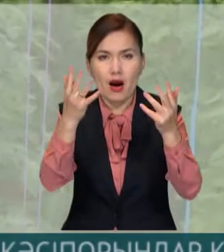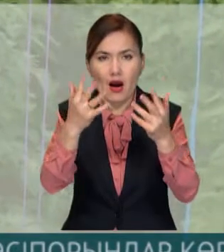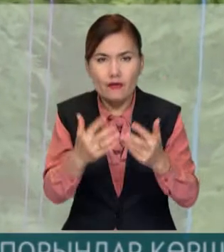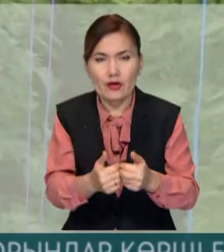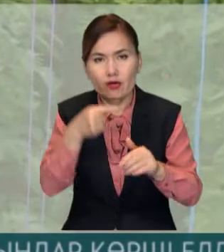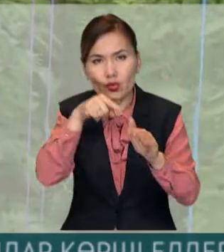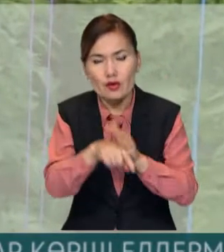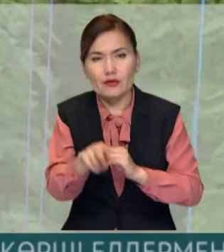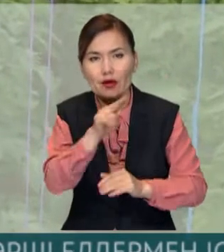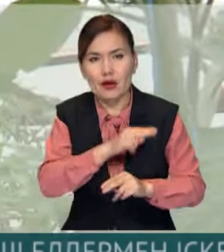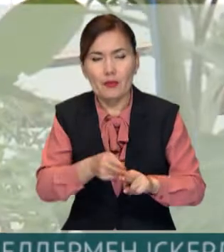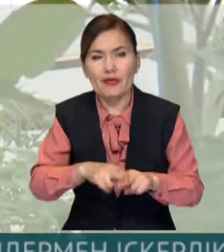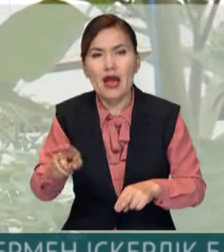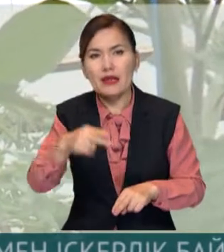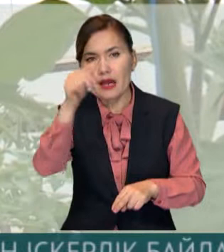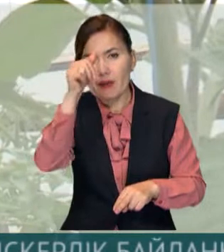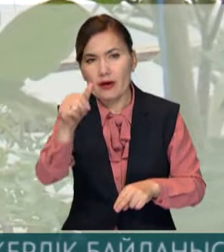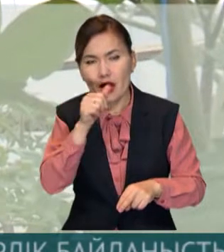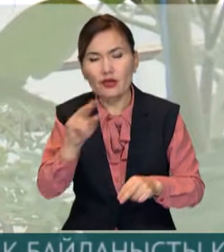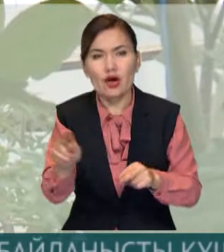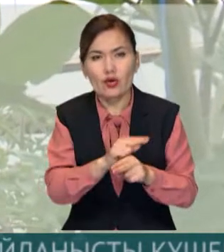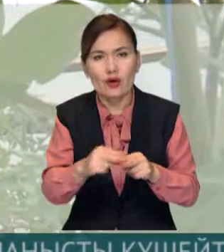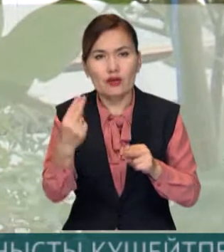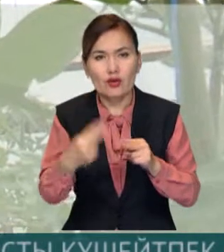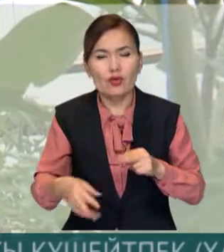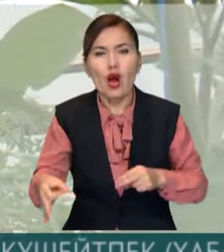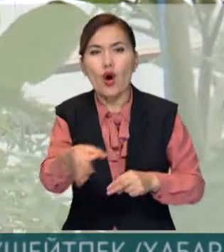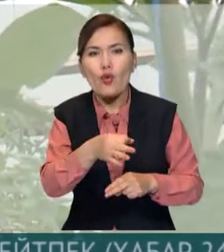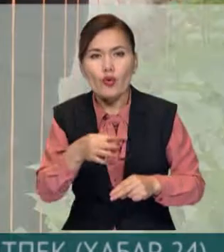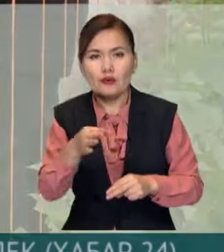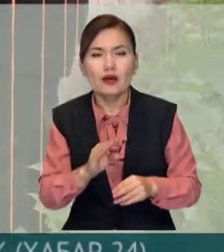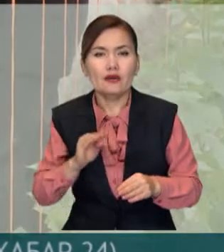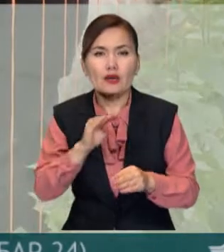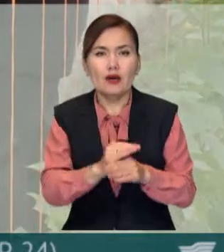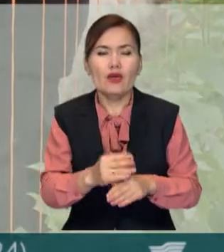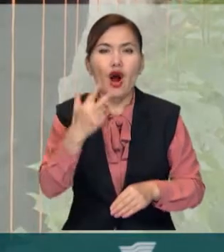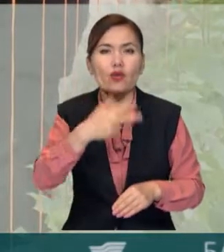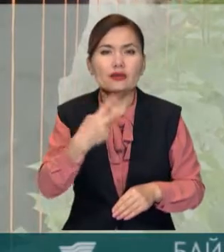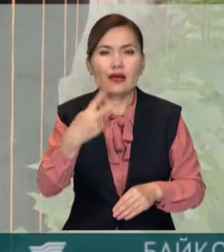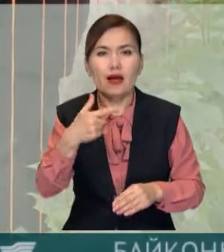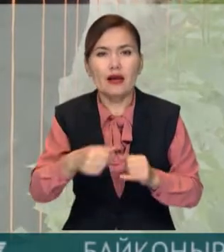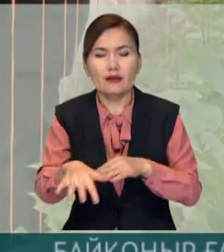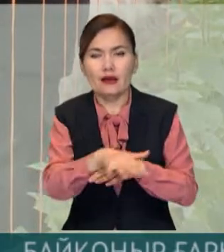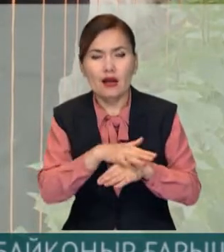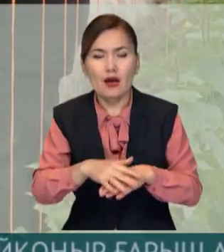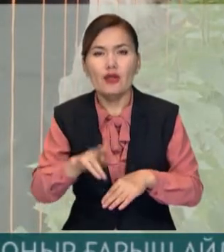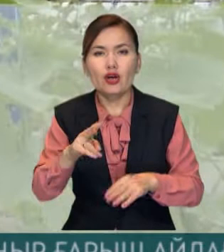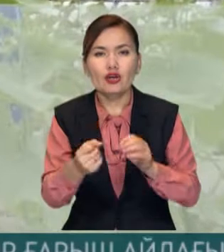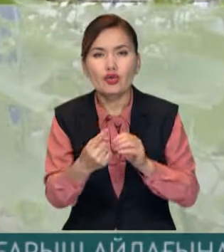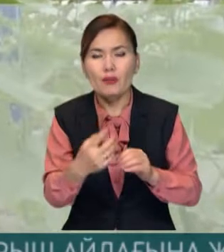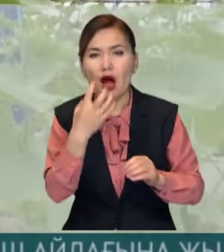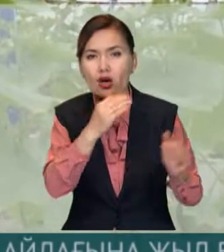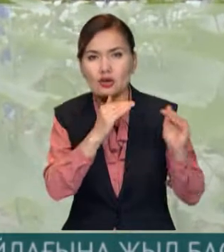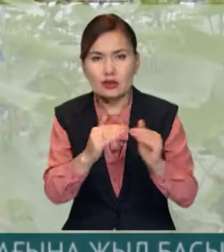жұмыстары биыл 1990 айында аяқталады. Облыста бұдан өзге 32 гектар аумаққа 211 жылжай салынған. Биылға